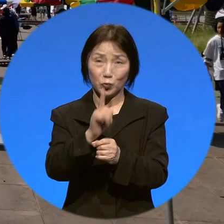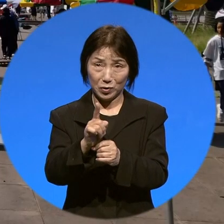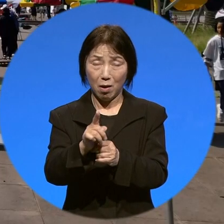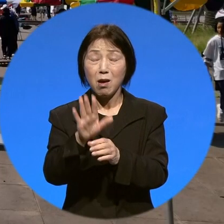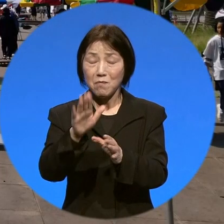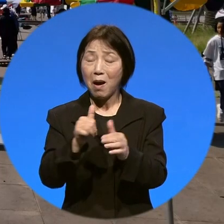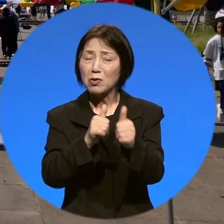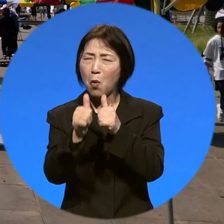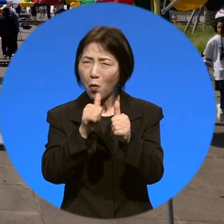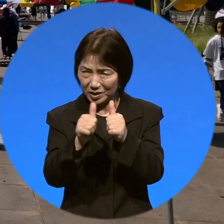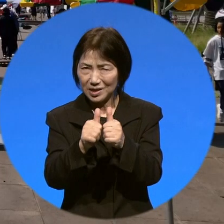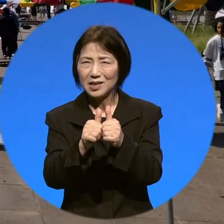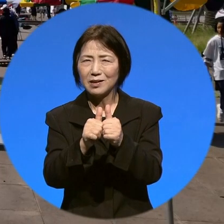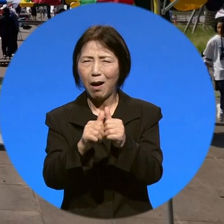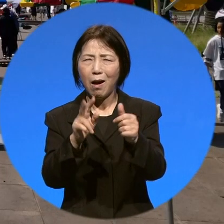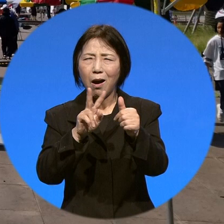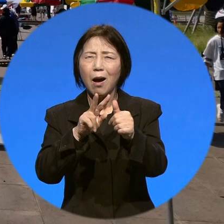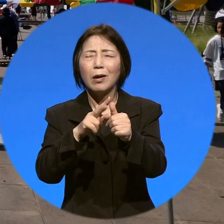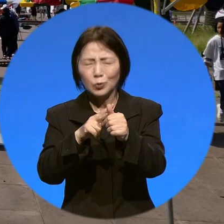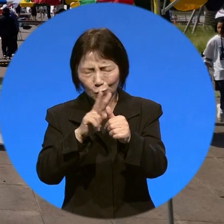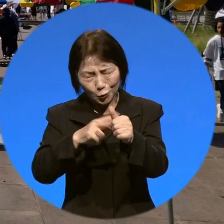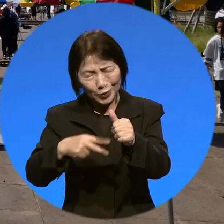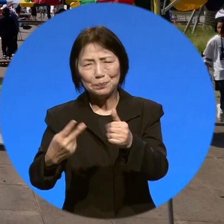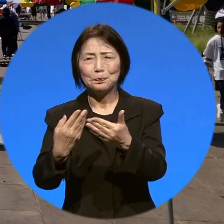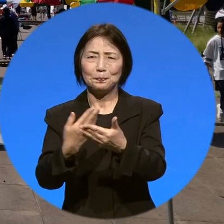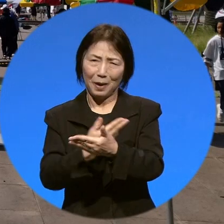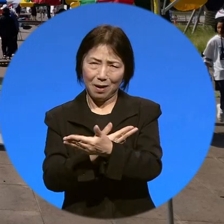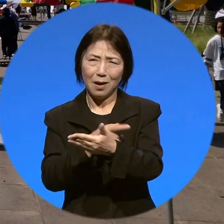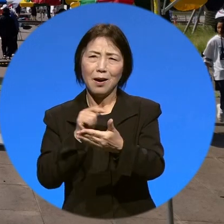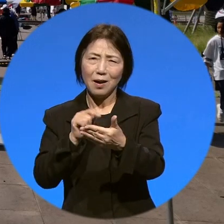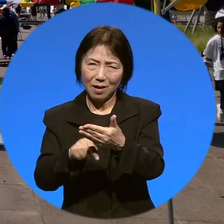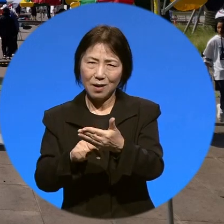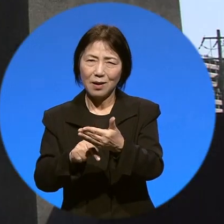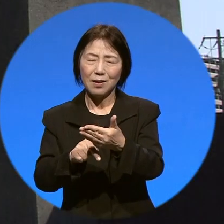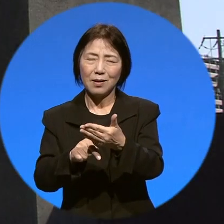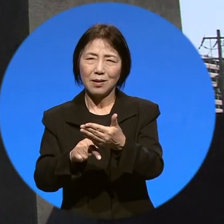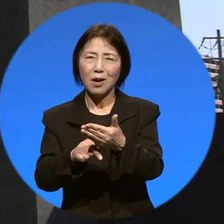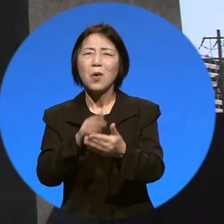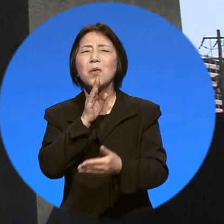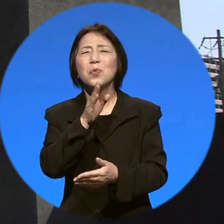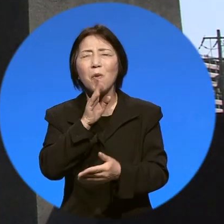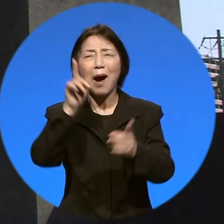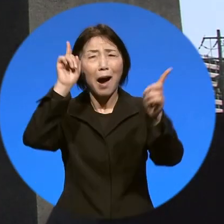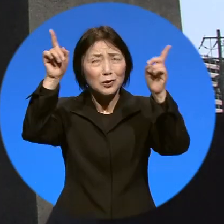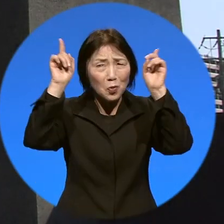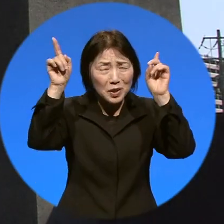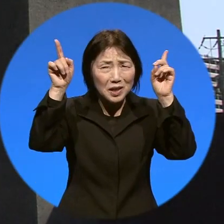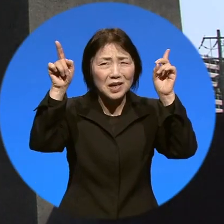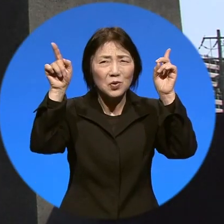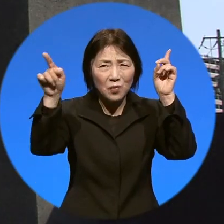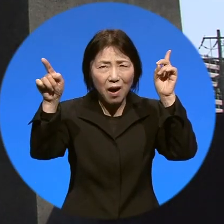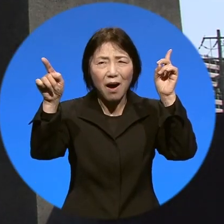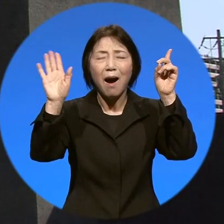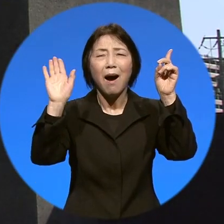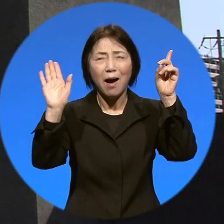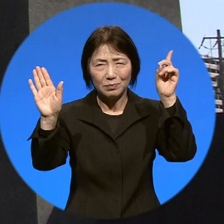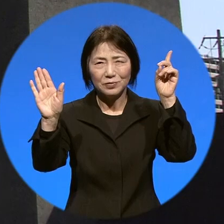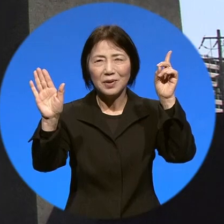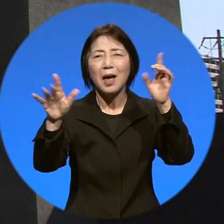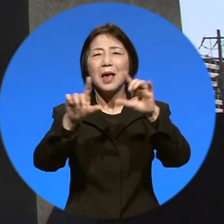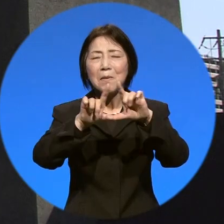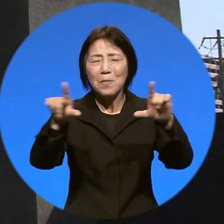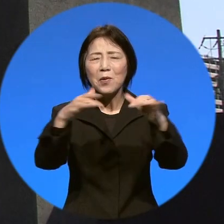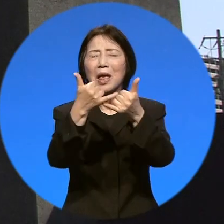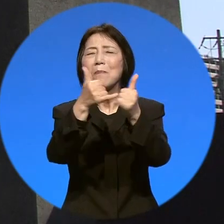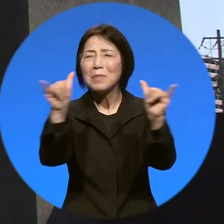技化して今はその競技化が非常に中心になってしまって、本来は遊びという立場からすれば一般の県